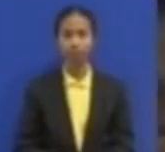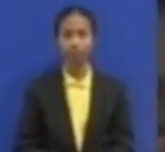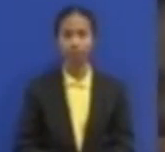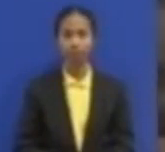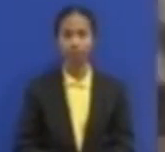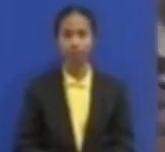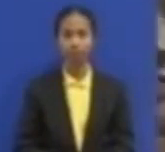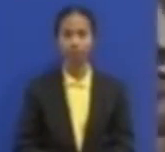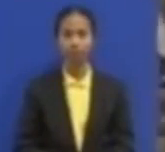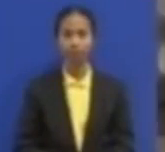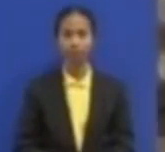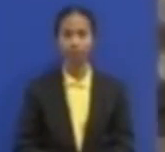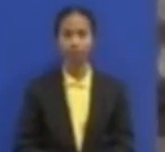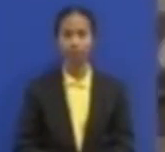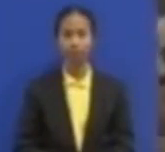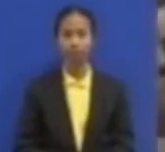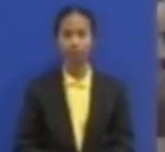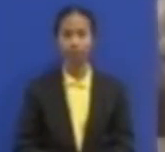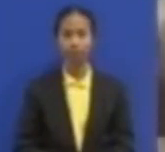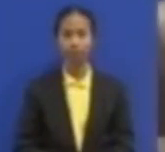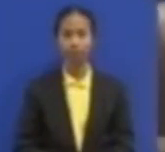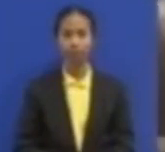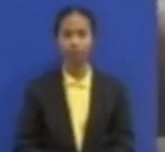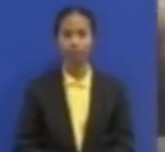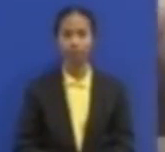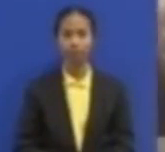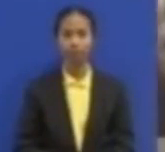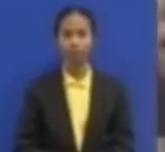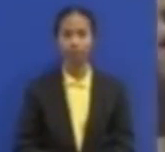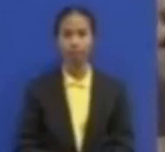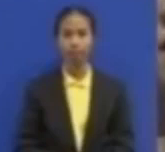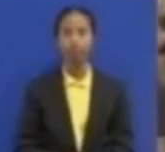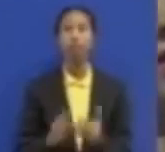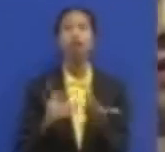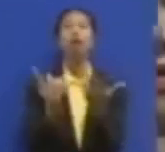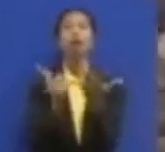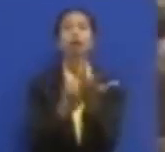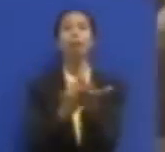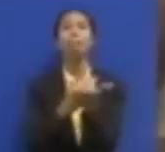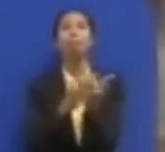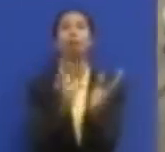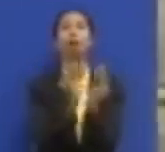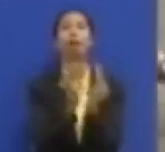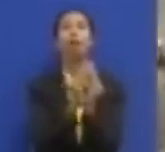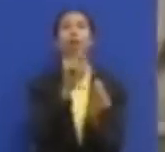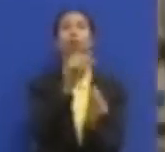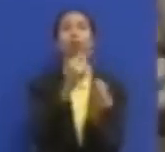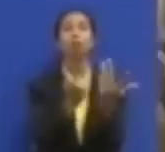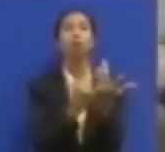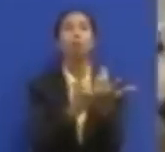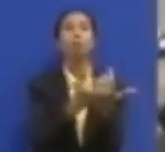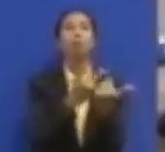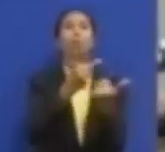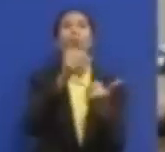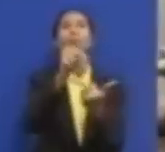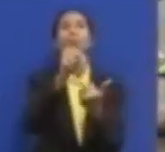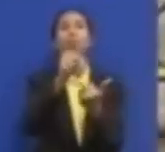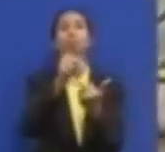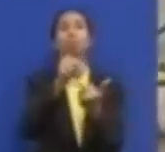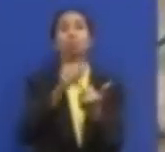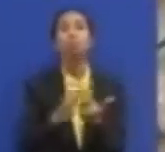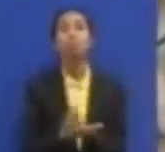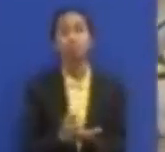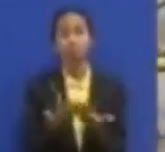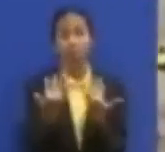ก็ต้องนับคะแนนกันว่ายังไม่มีการเส